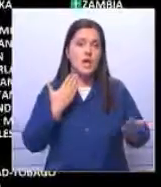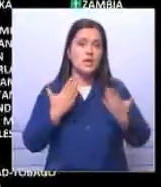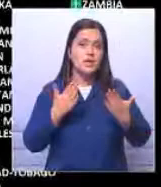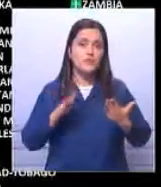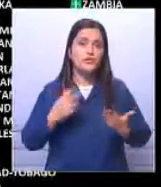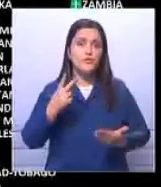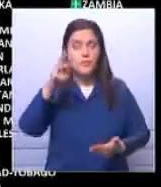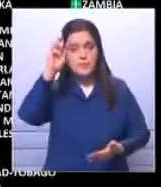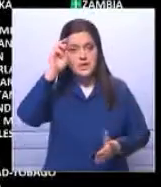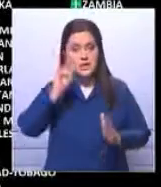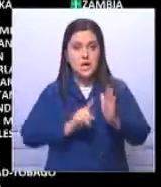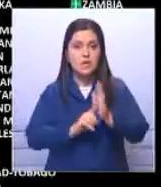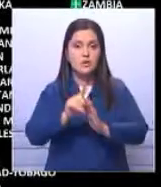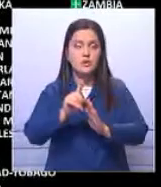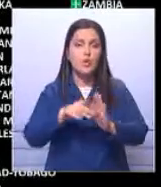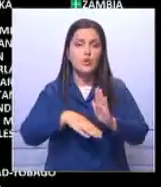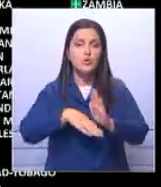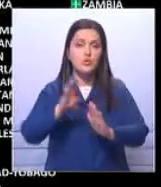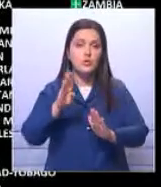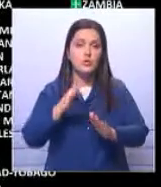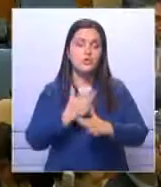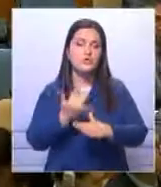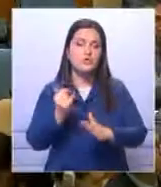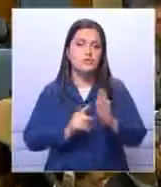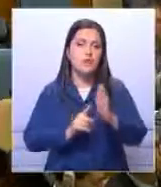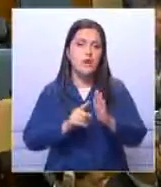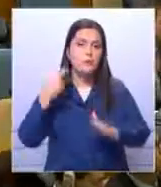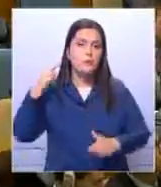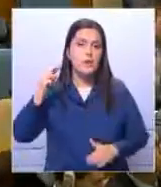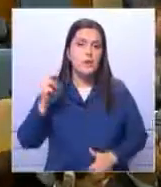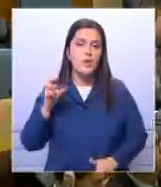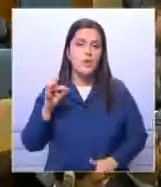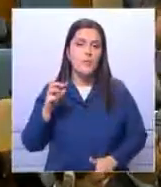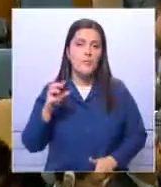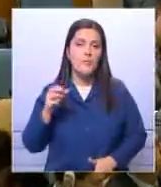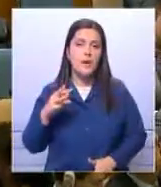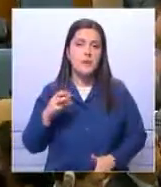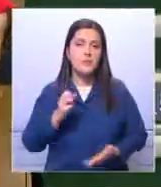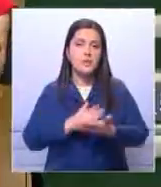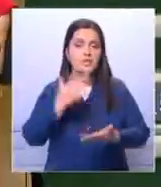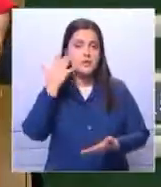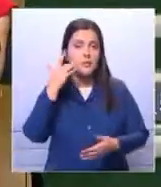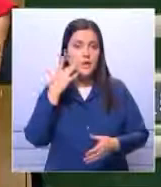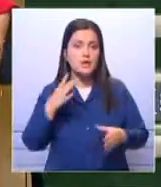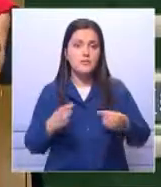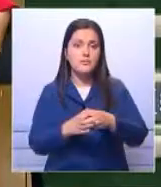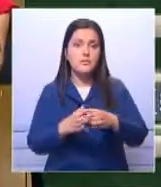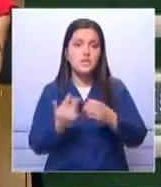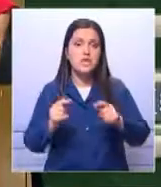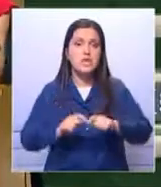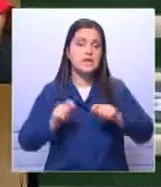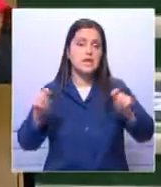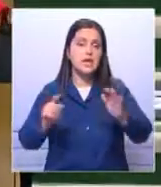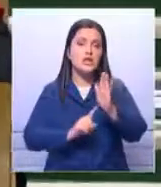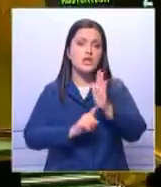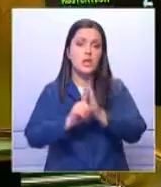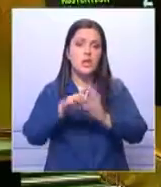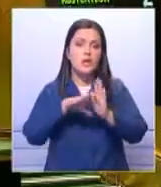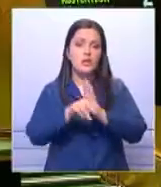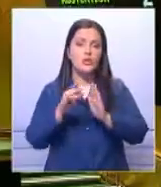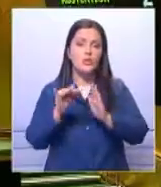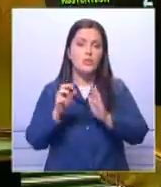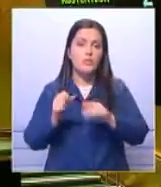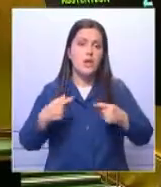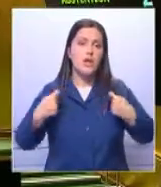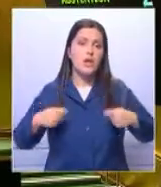Отмечу, отношения между странами начали улучшаться с приходом к власти Барака Обамы. Многие американские компании сейчас уже открыто начали выходить